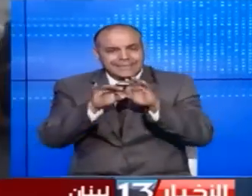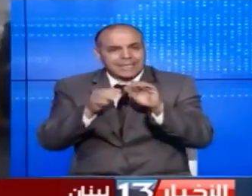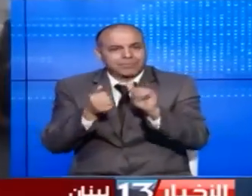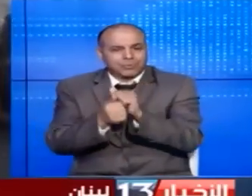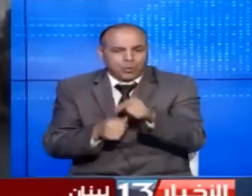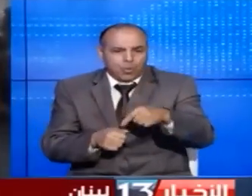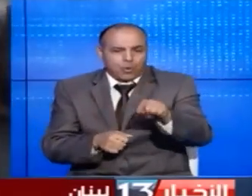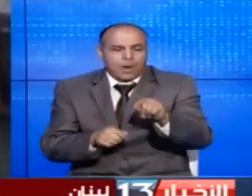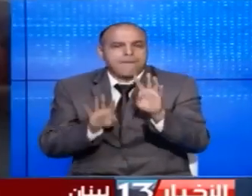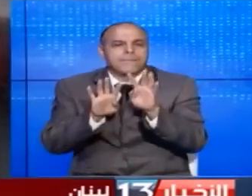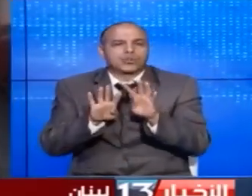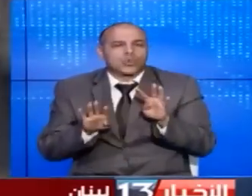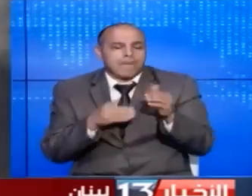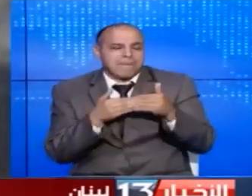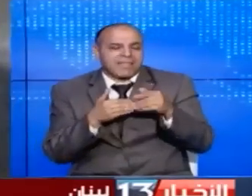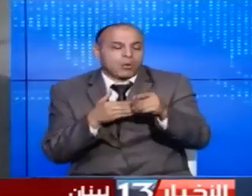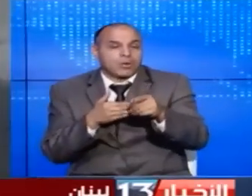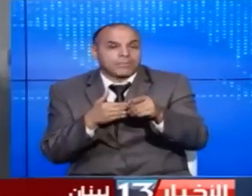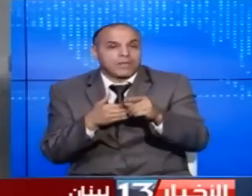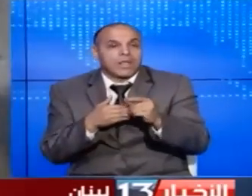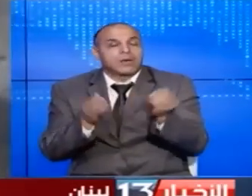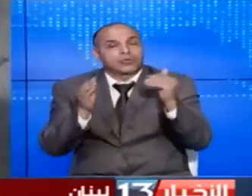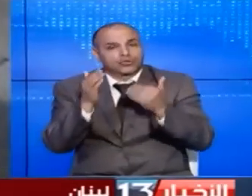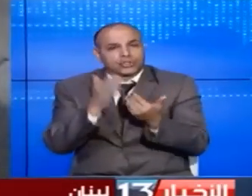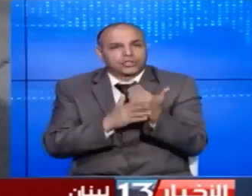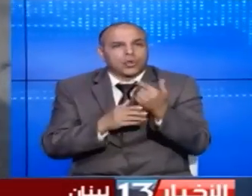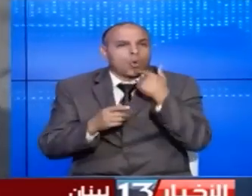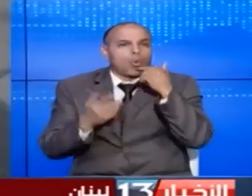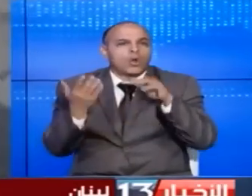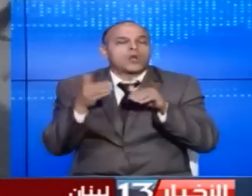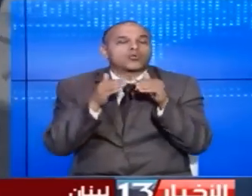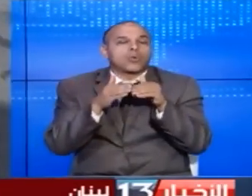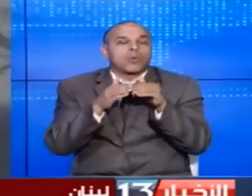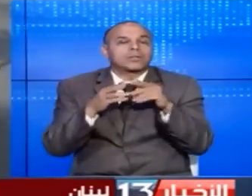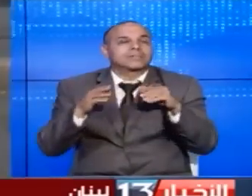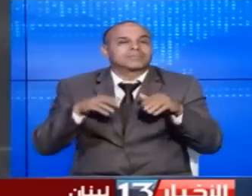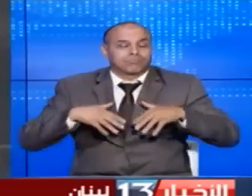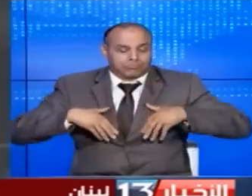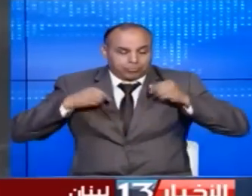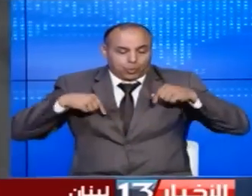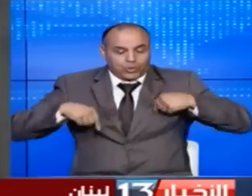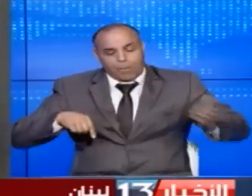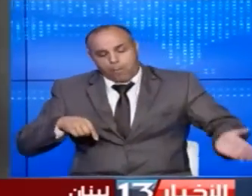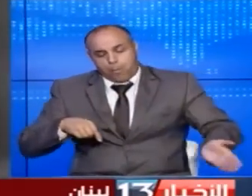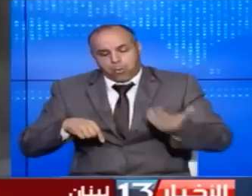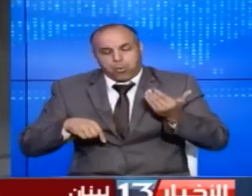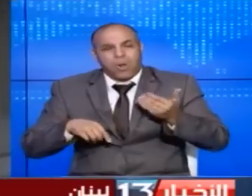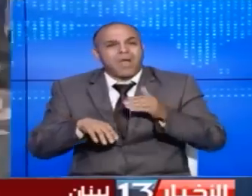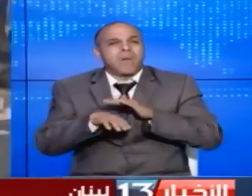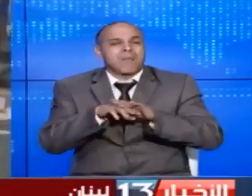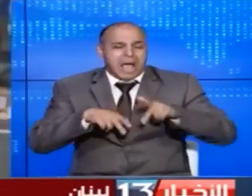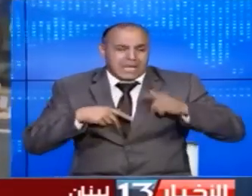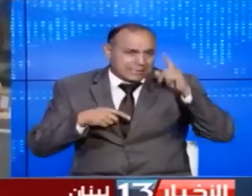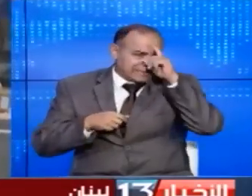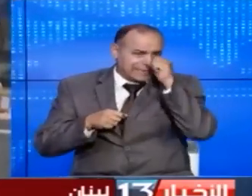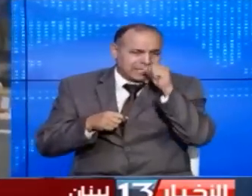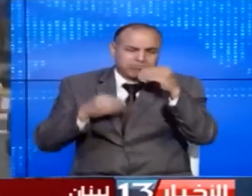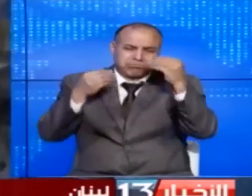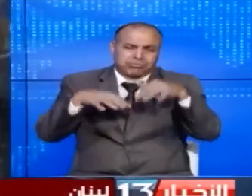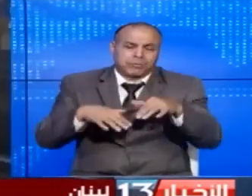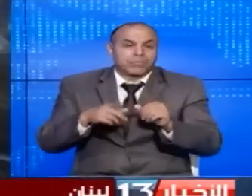القريبة من مجلس نواب الشعب لتجديد الاحتجاج والمطالبة باستقالة الحكومة والتنديد بالأوضاع المعيشية